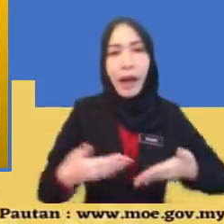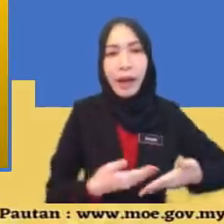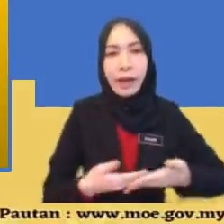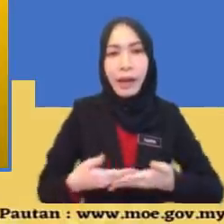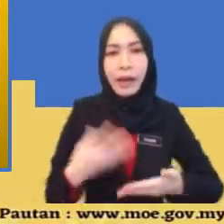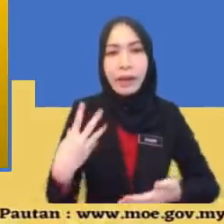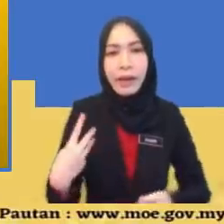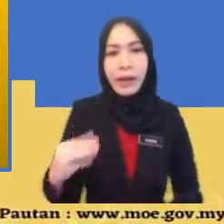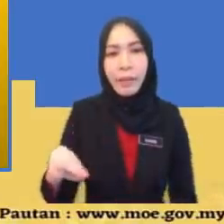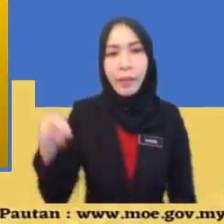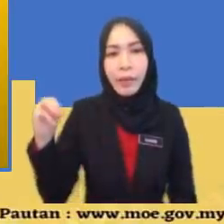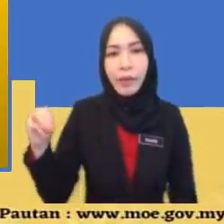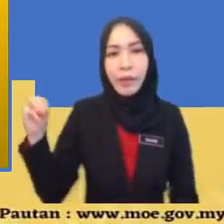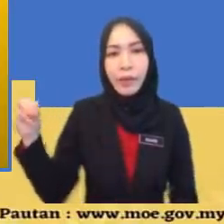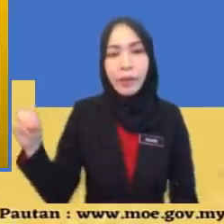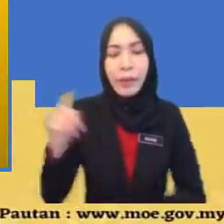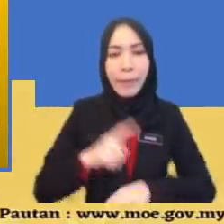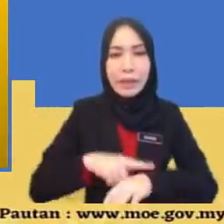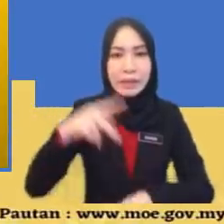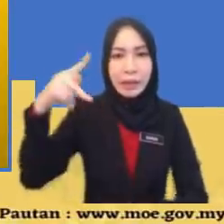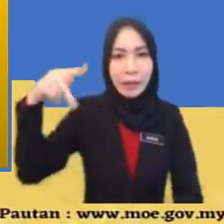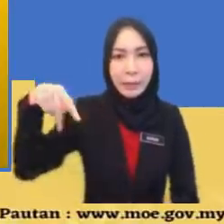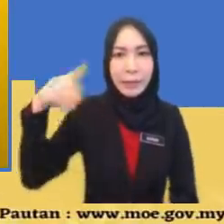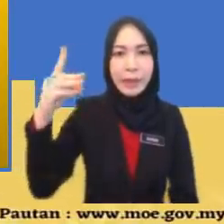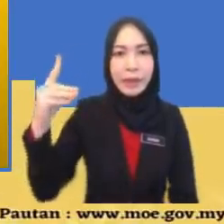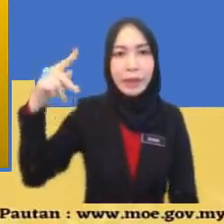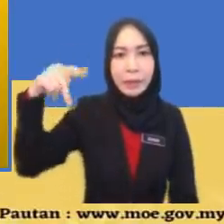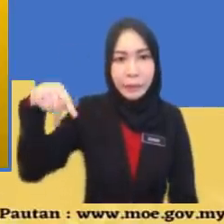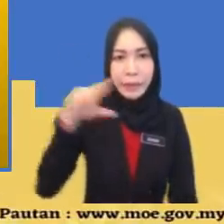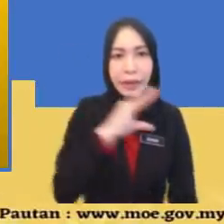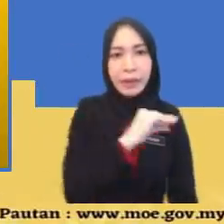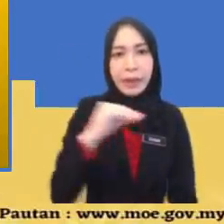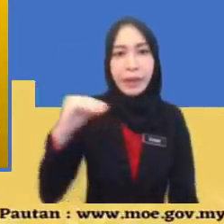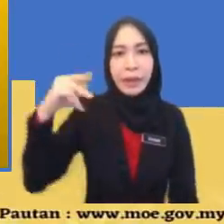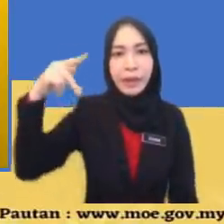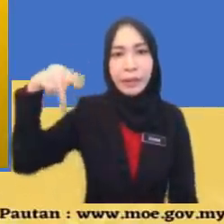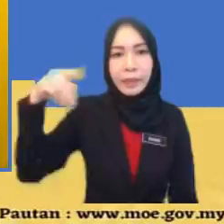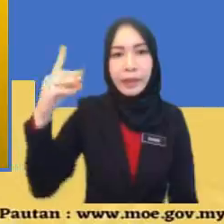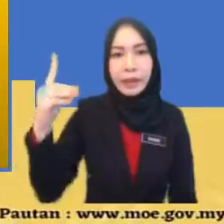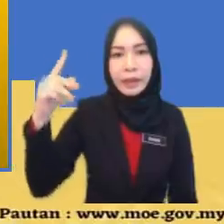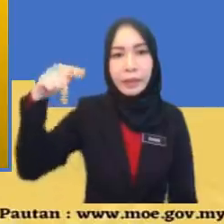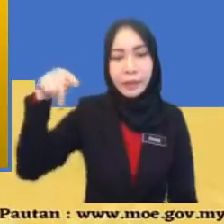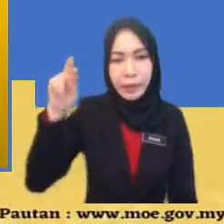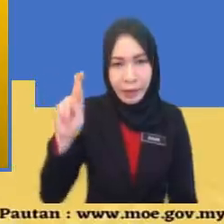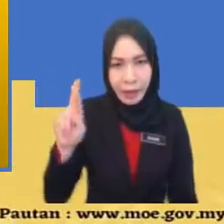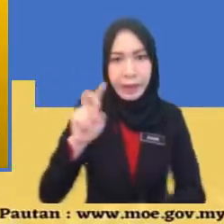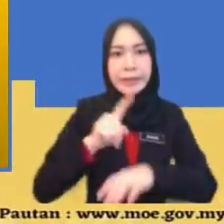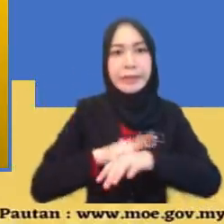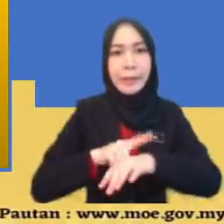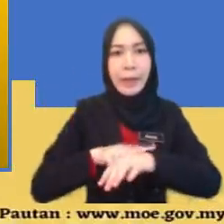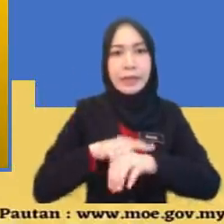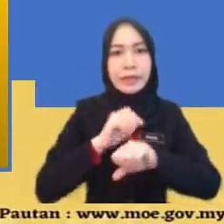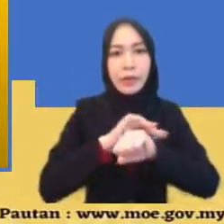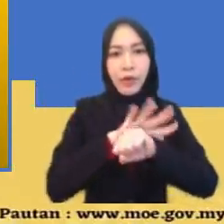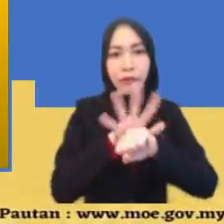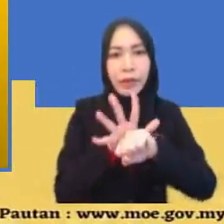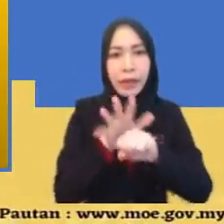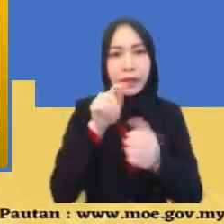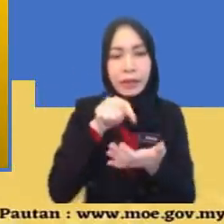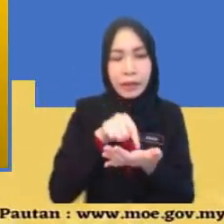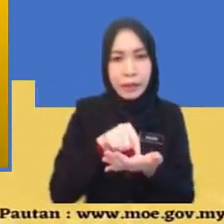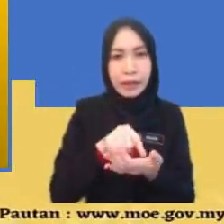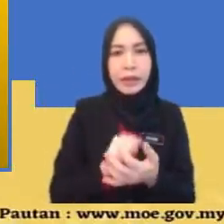pelaksanaan PDP atau V DPR dalam situasi Pendem ingini semoga inisiatif dan program ini